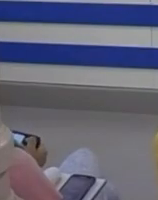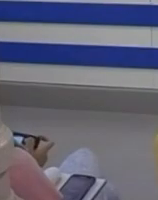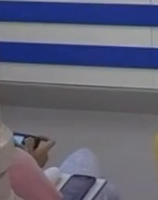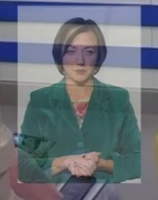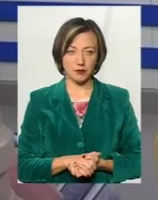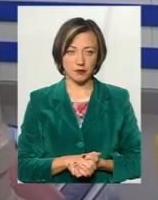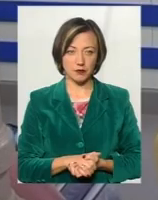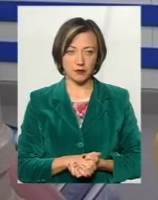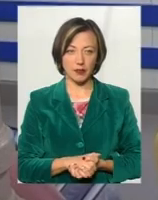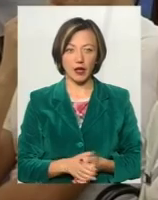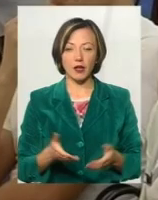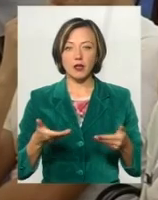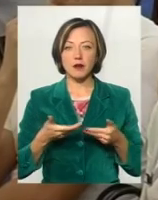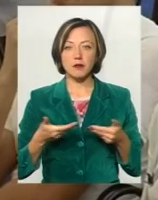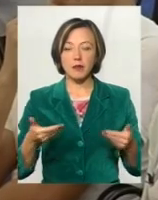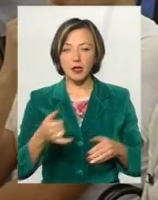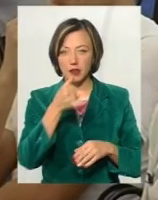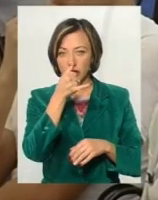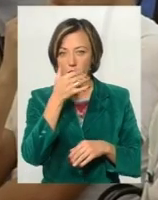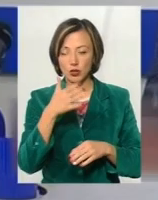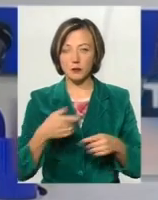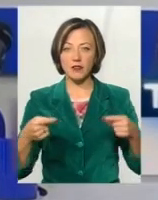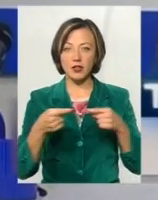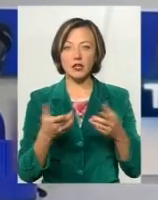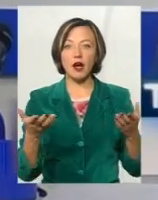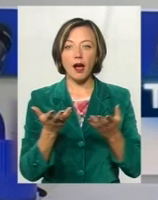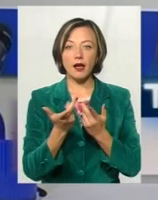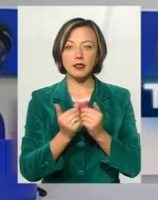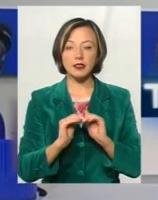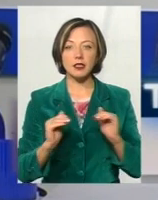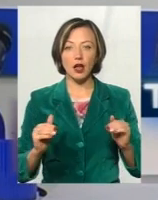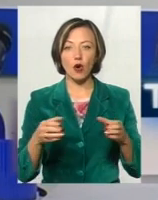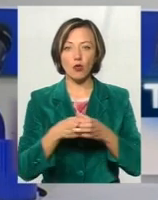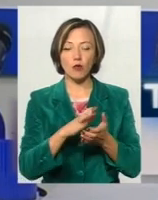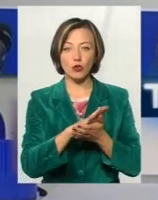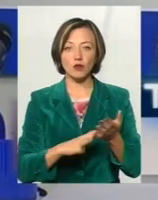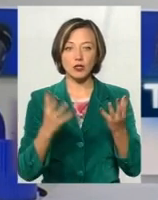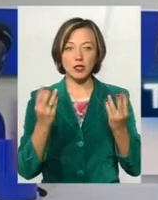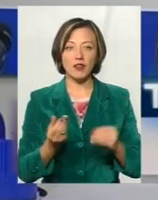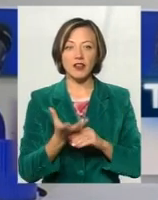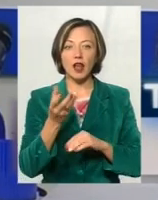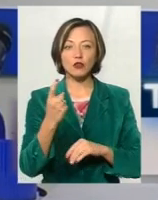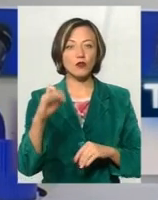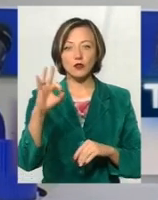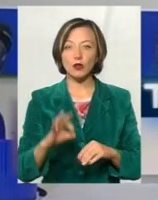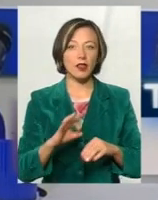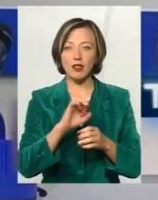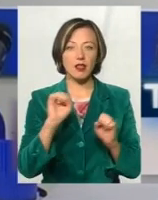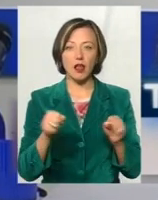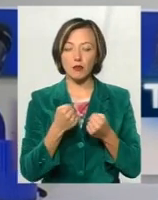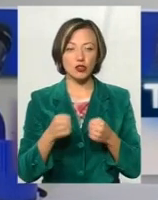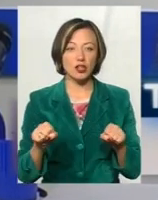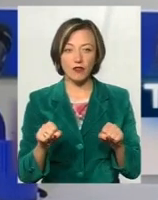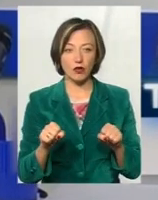Ми не можемо визначити, яка є повна кількість дітей для групи продовженого дня. І тут і фінансування 100% просто неможливо. Прорахувати